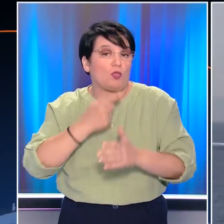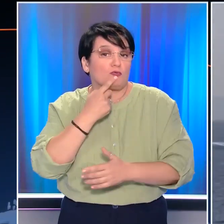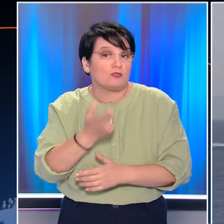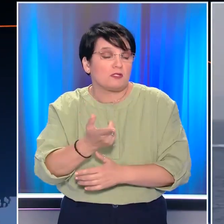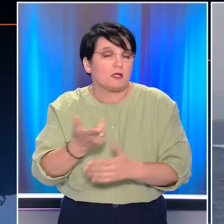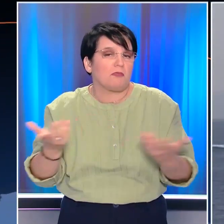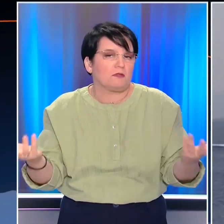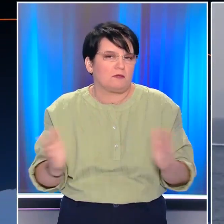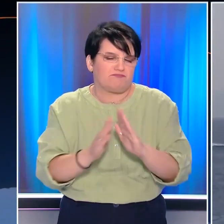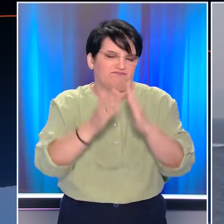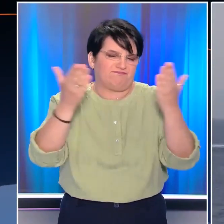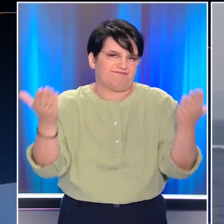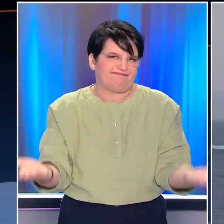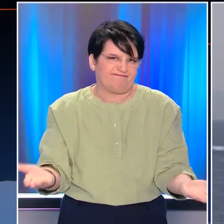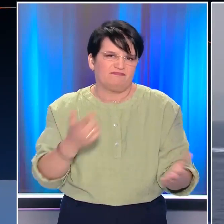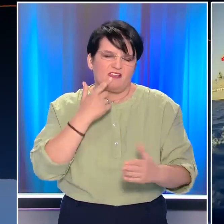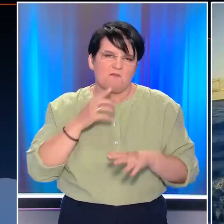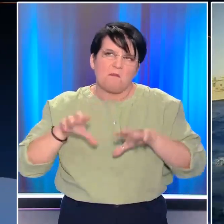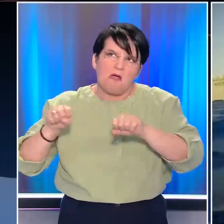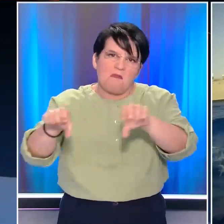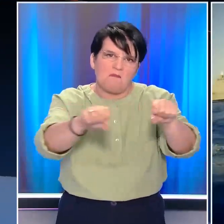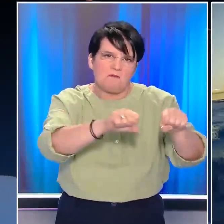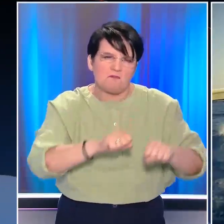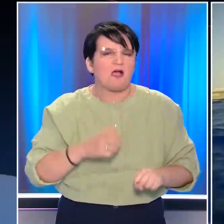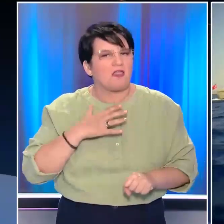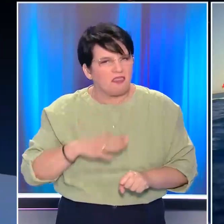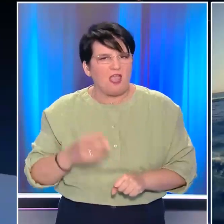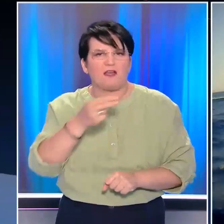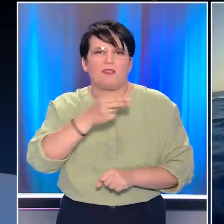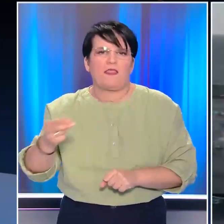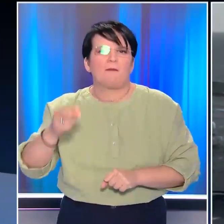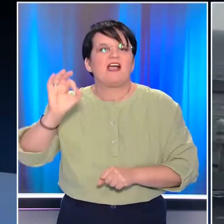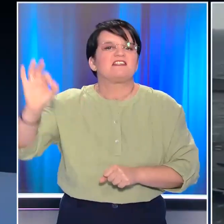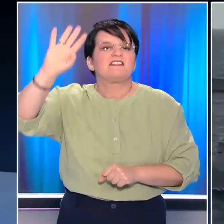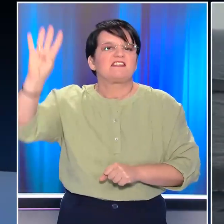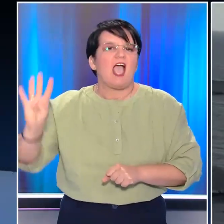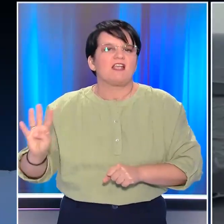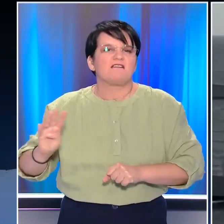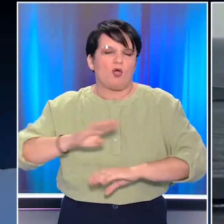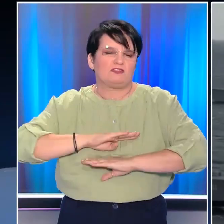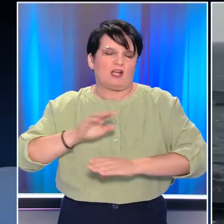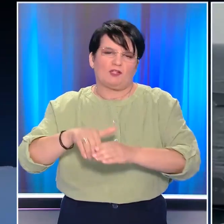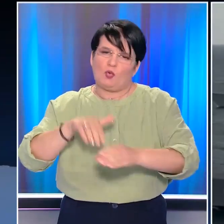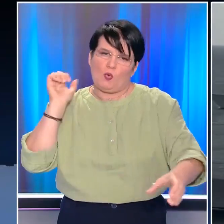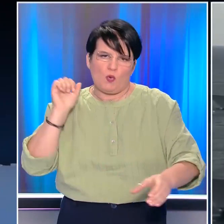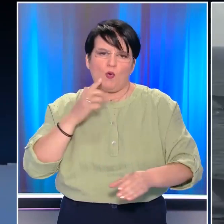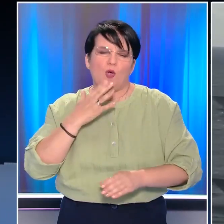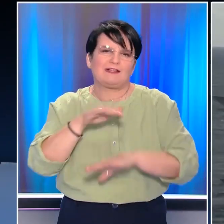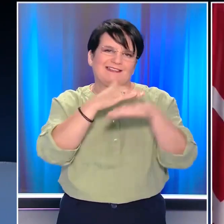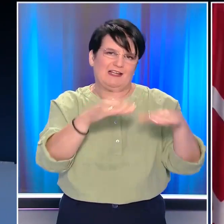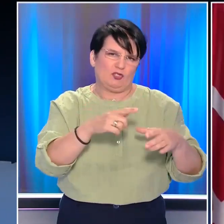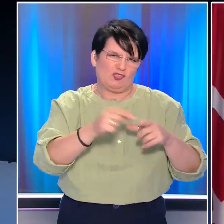να ξεδιπλώνει την ατζέντα της τουρκικής επεκτατικότητας και να επαναθέτει θέμα αποστρατικοποίησης αμέσως μετά το πέρας της συνόδου κορυφής στη